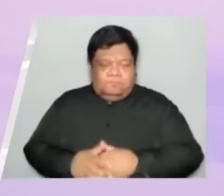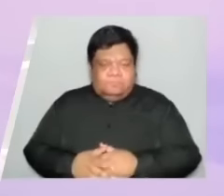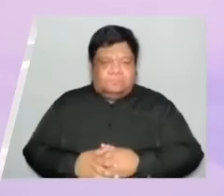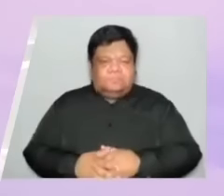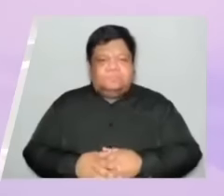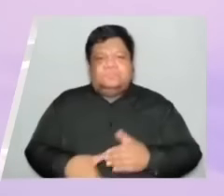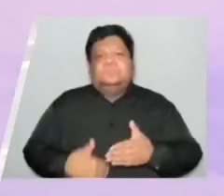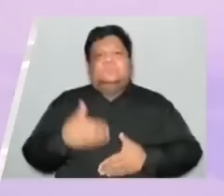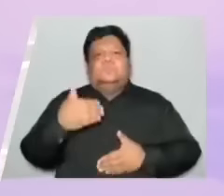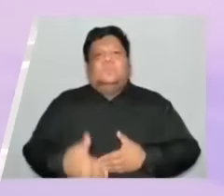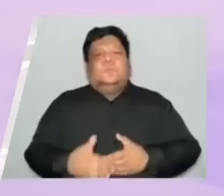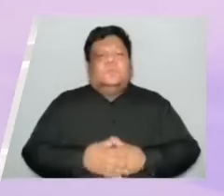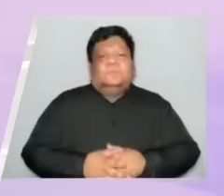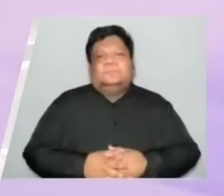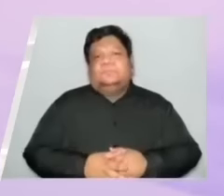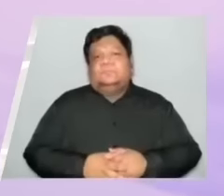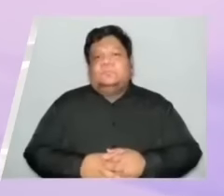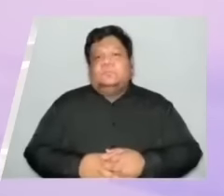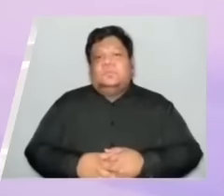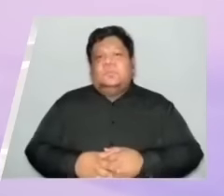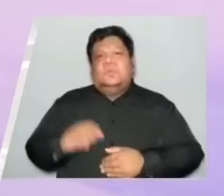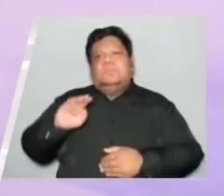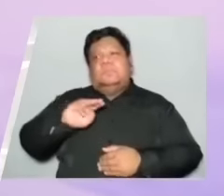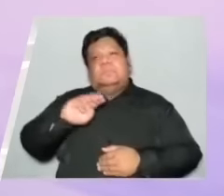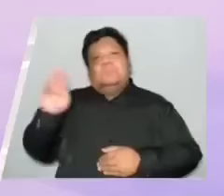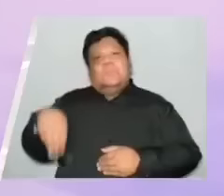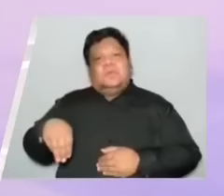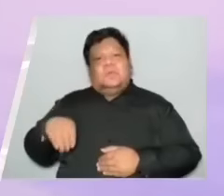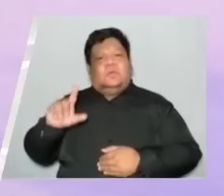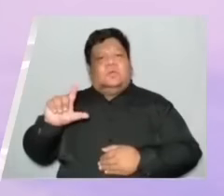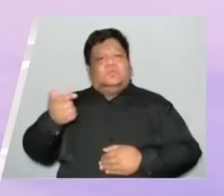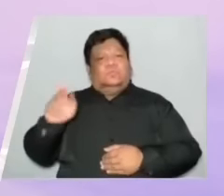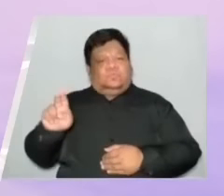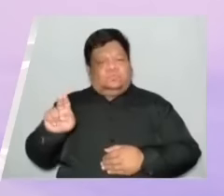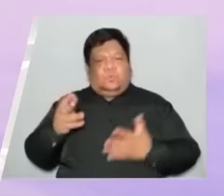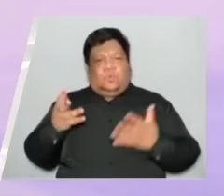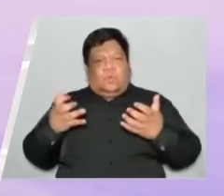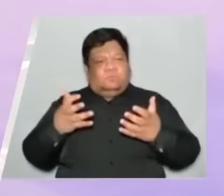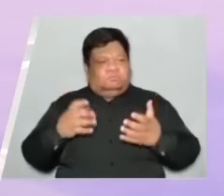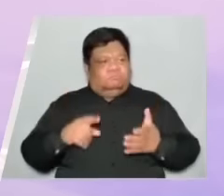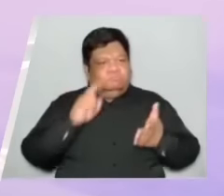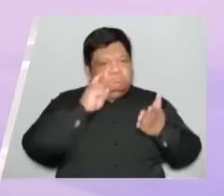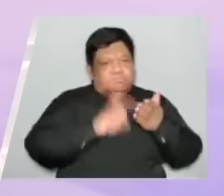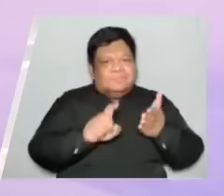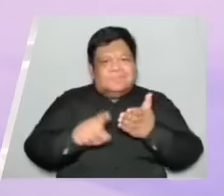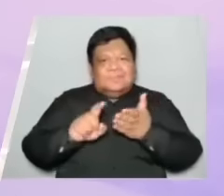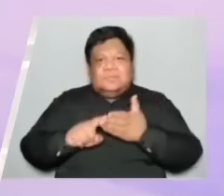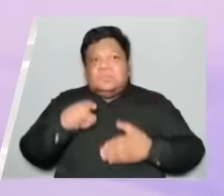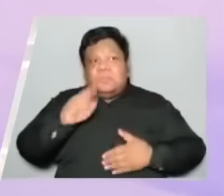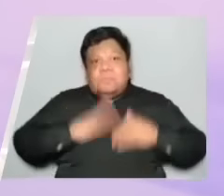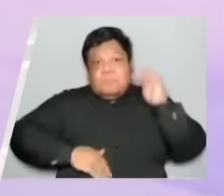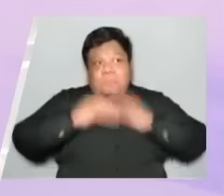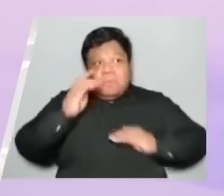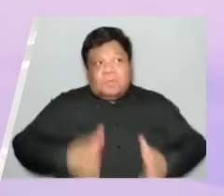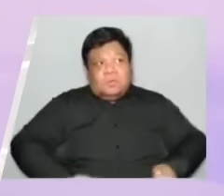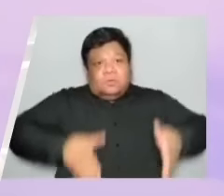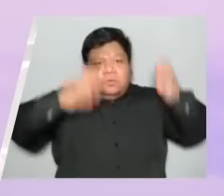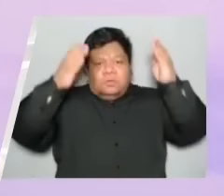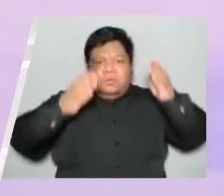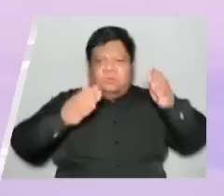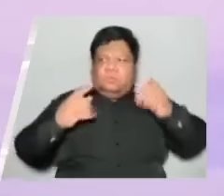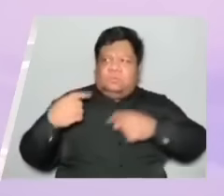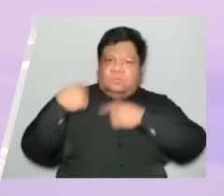Pinainspeksyon ng lokal na pamahalaan ng Maynila ang mga gusali sa lungsod na 15 taon ang nakatayo o higit pa. Kasunod po yan ng malagim na sunog